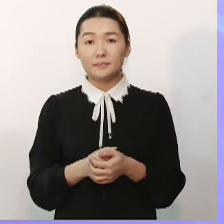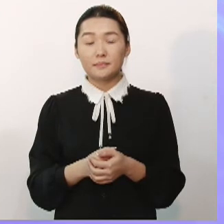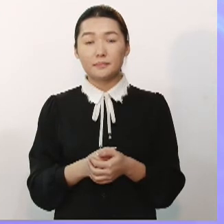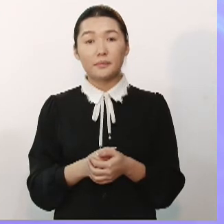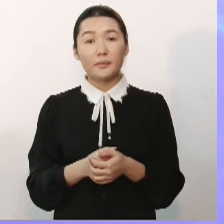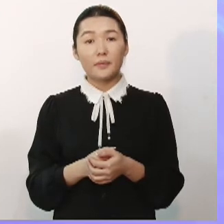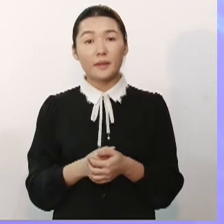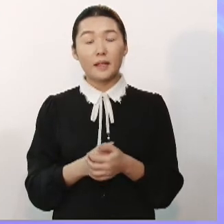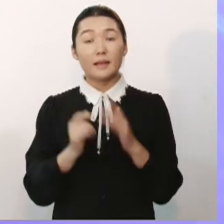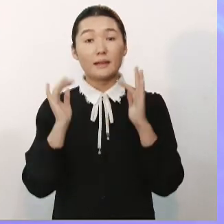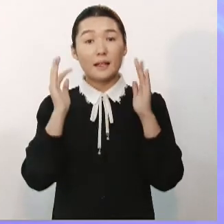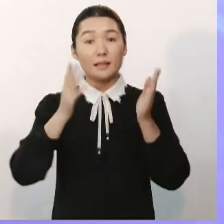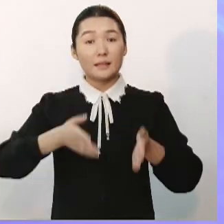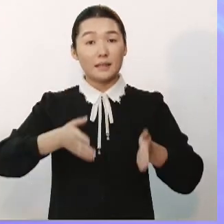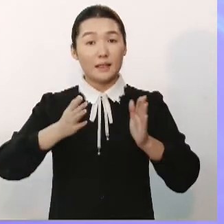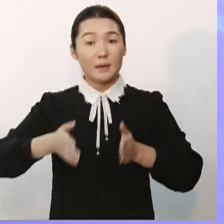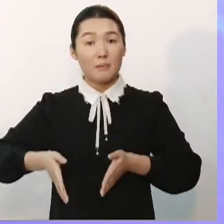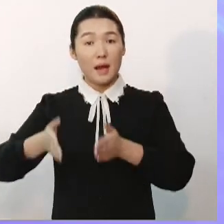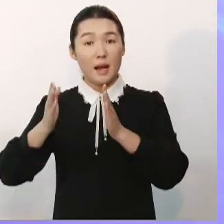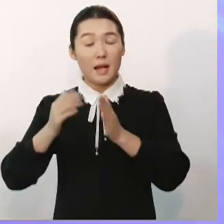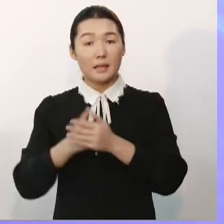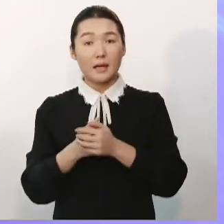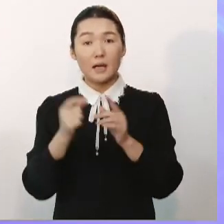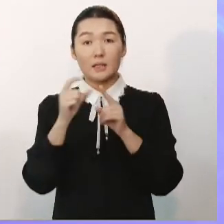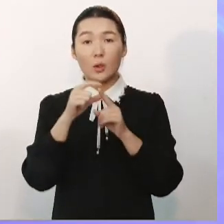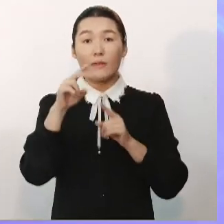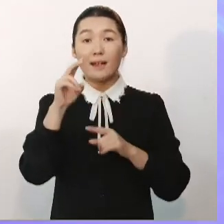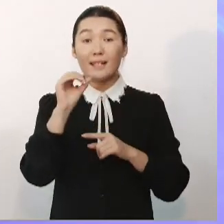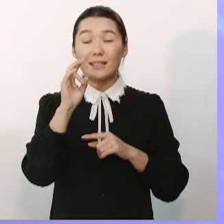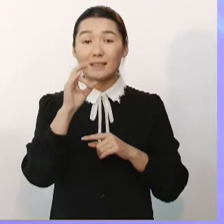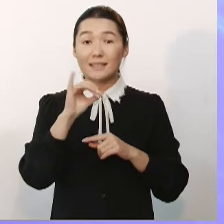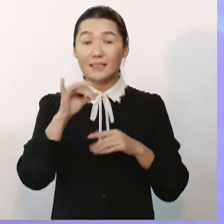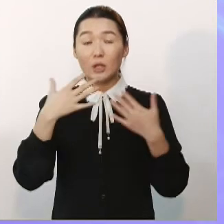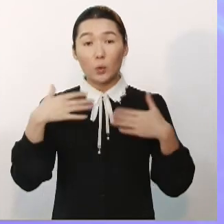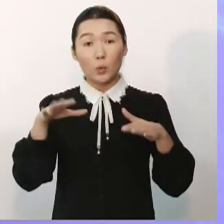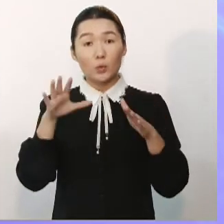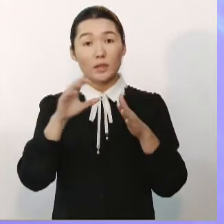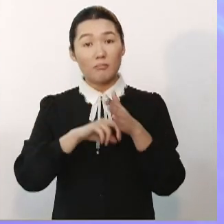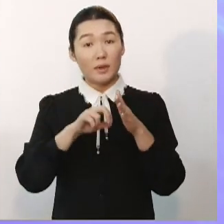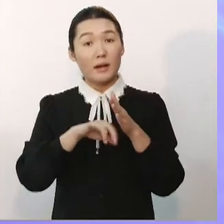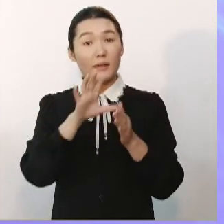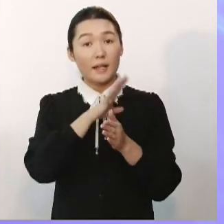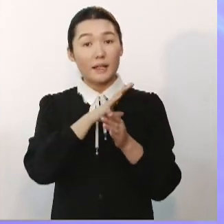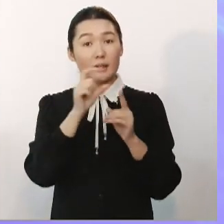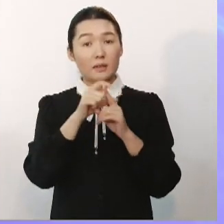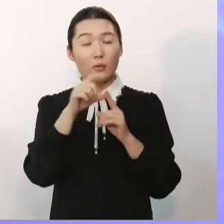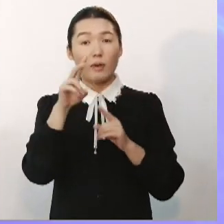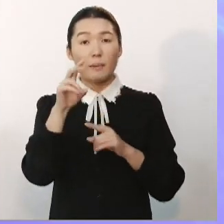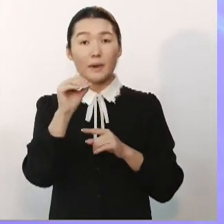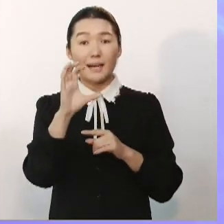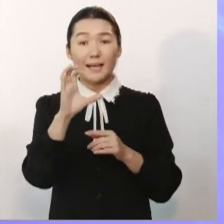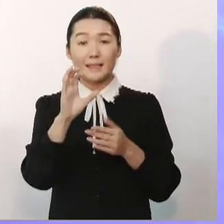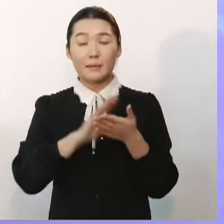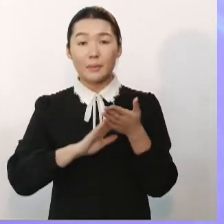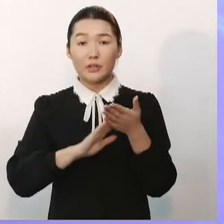На лесных полянах слово «лесных» мы уже проверили словом «лес».